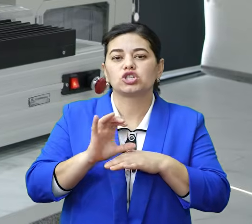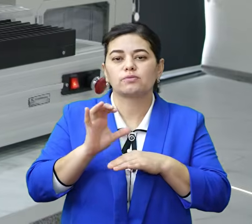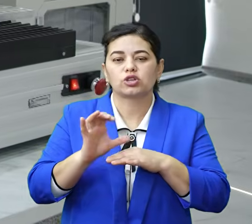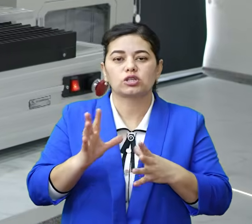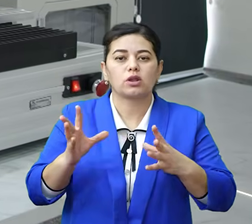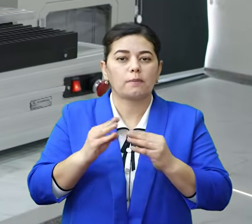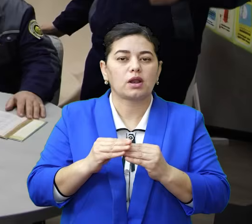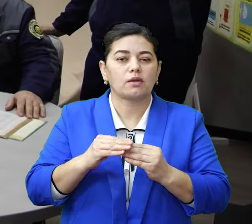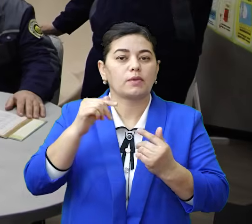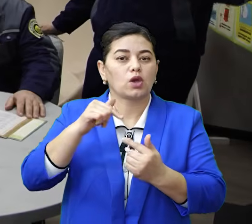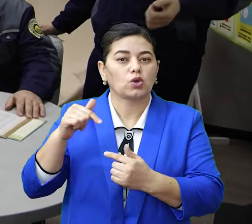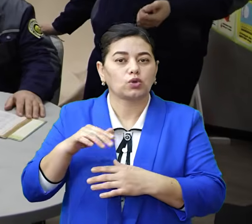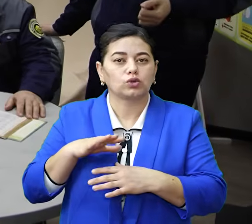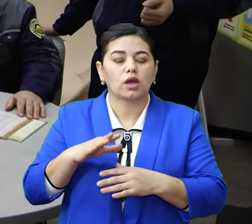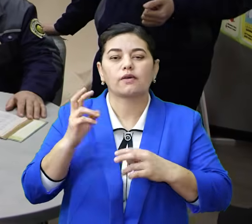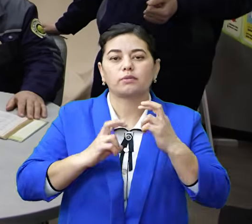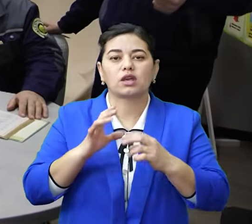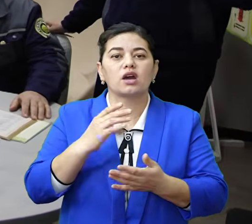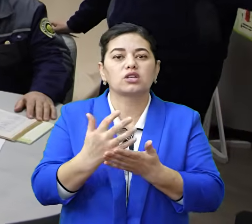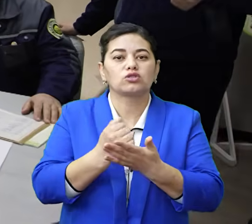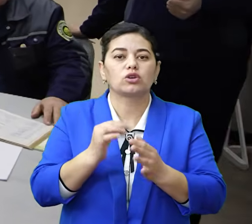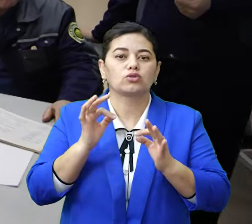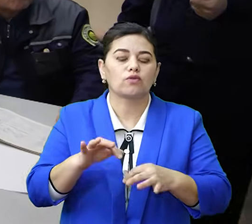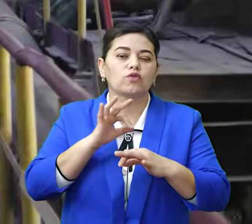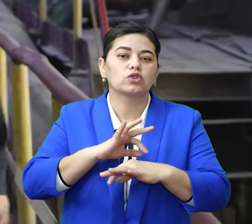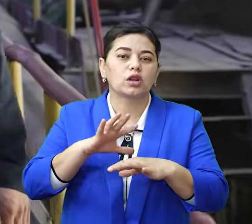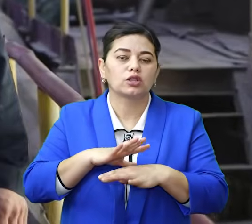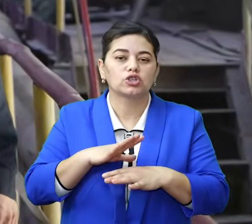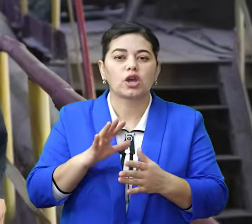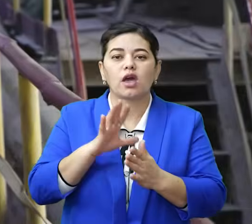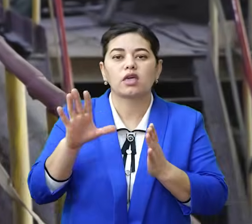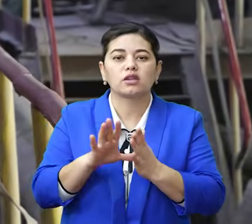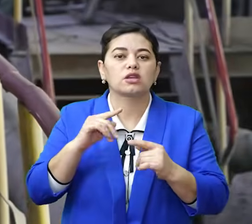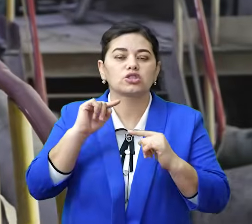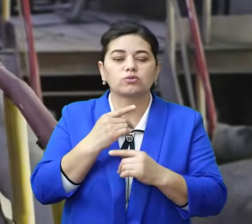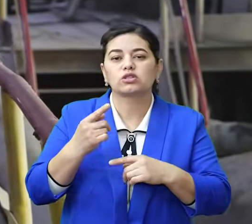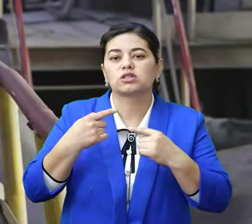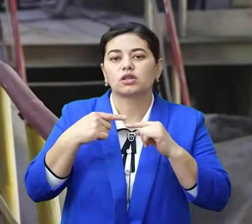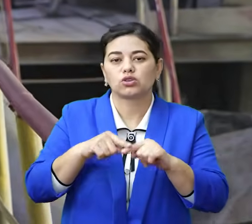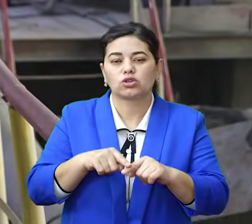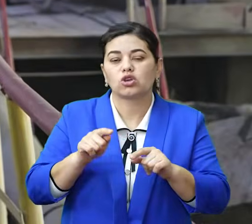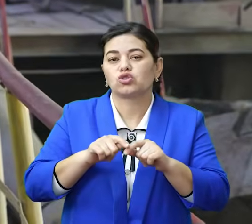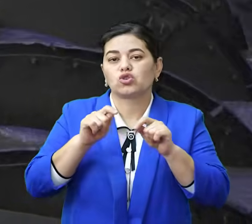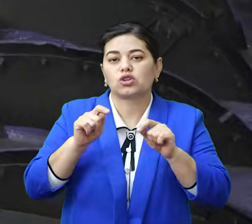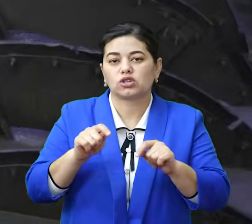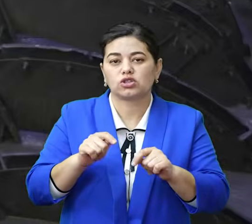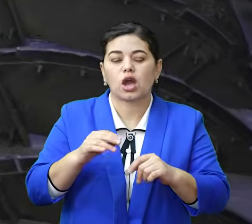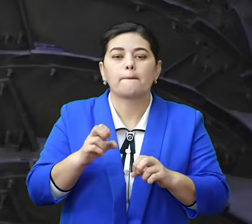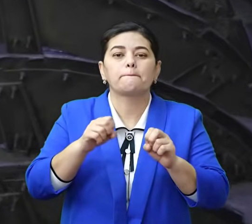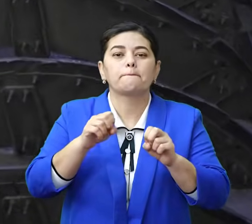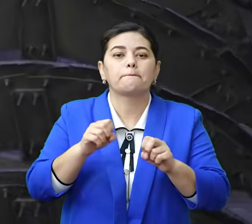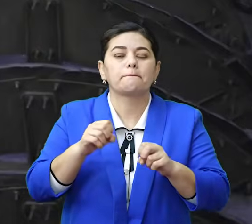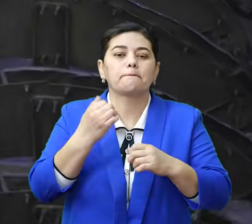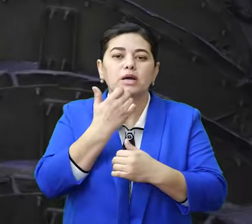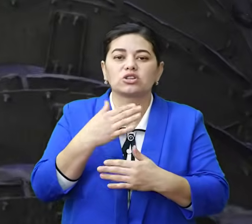bilan uyg'unlashtirish orqali kombinatda resurslardan oqilona foydalanish, energiya tejamkor texnologiyalarni joriy etish va mahsulot